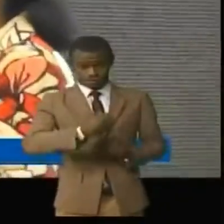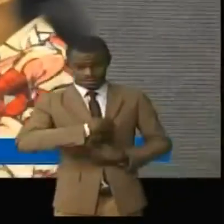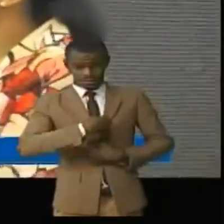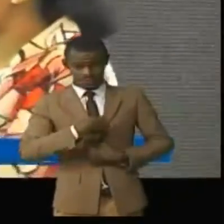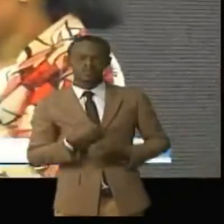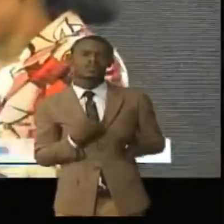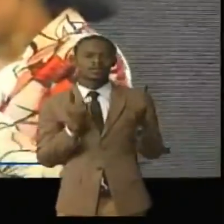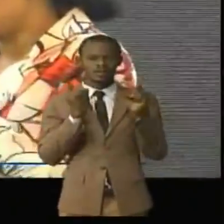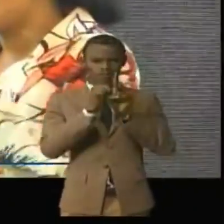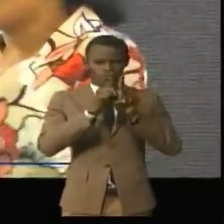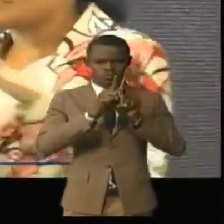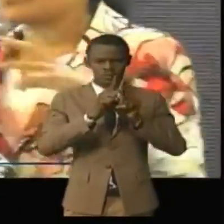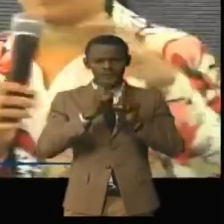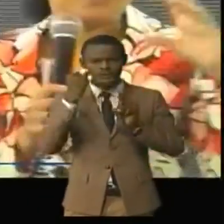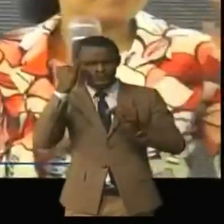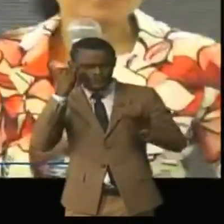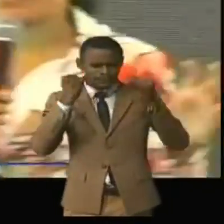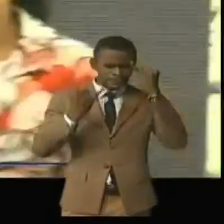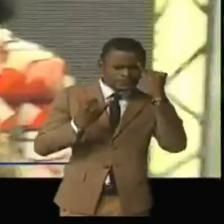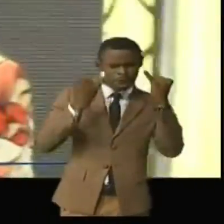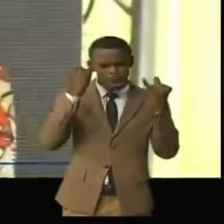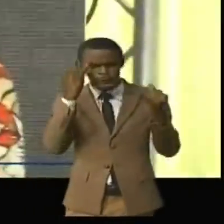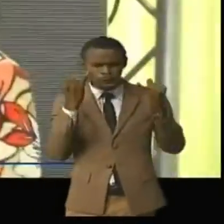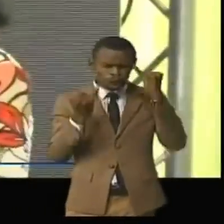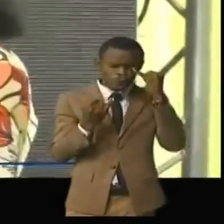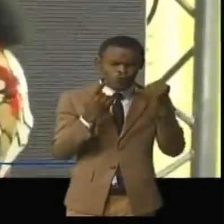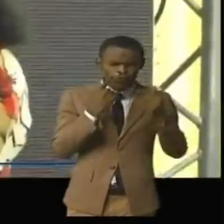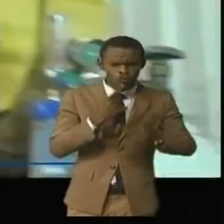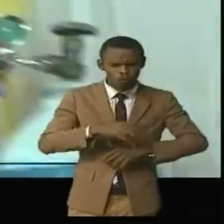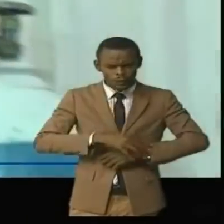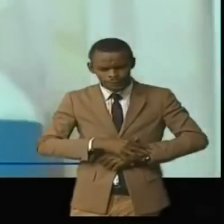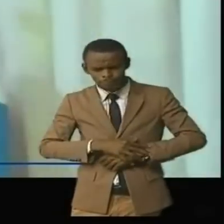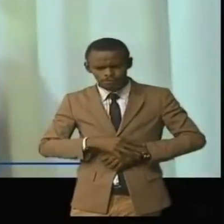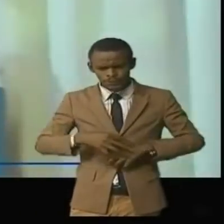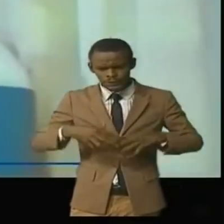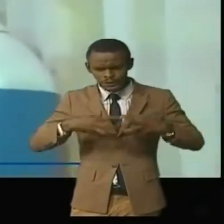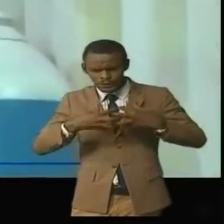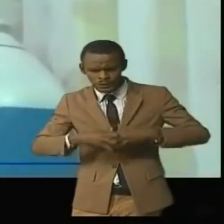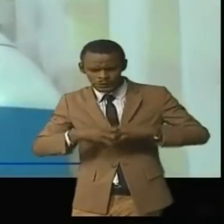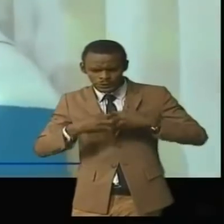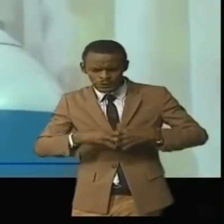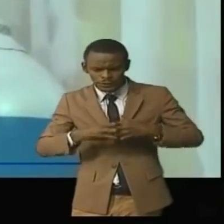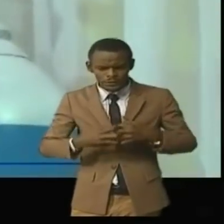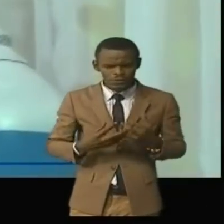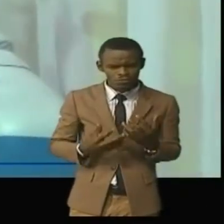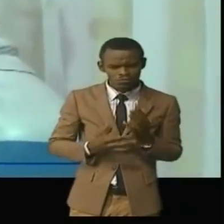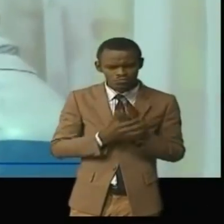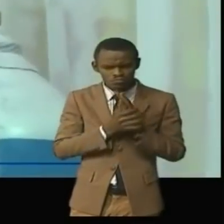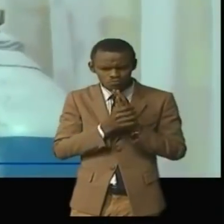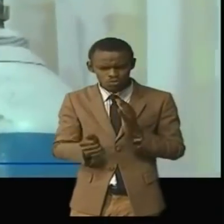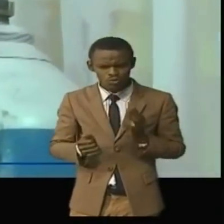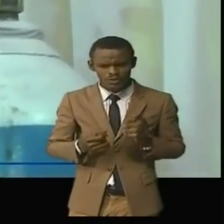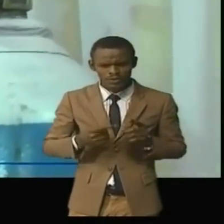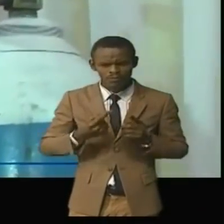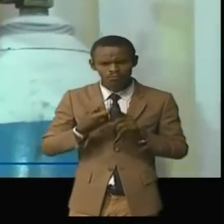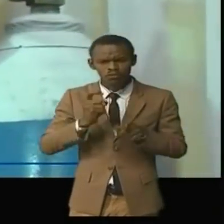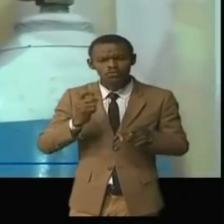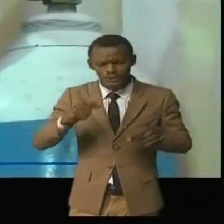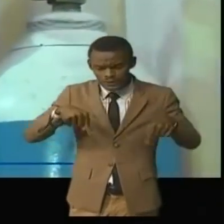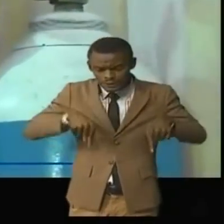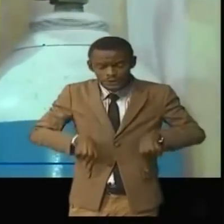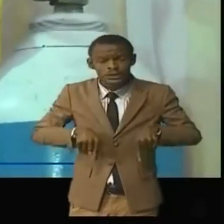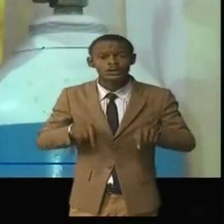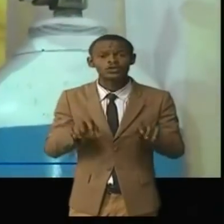qui maîtrisait d'abord cet aspect mécanique du respirateur. Je crois que le médecin qui va bien nous expliquer, nous faisons des explications